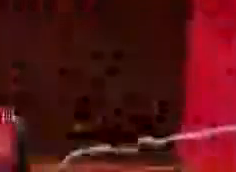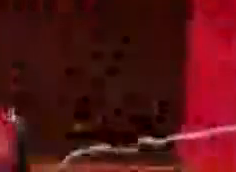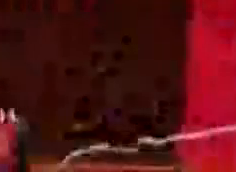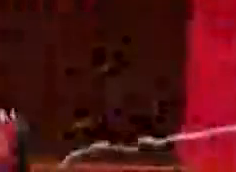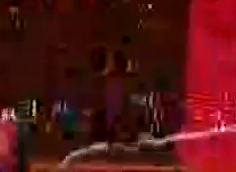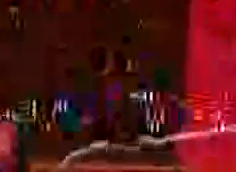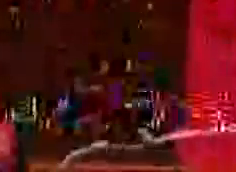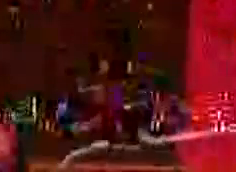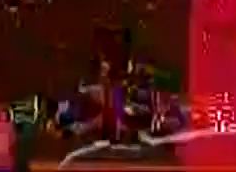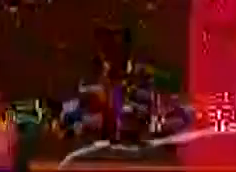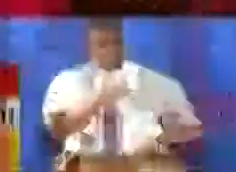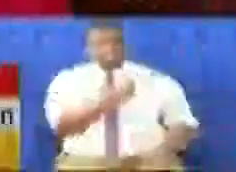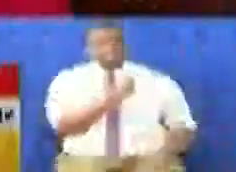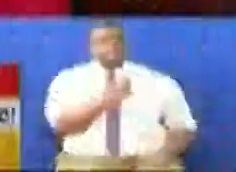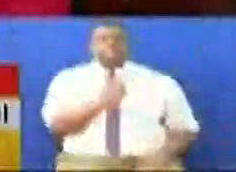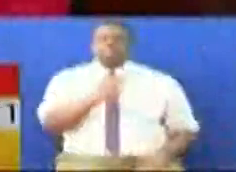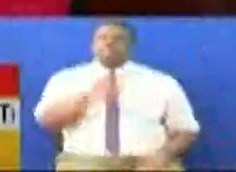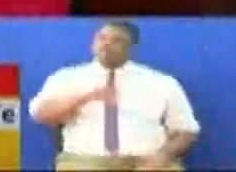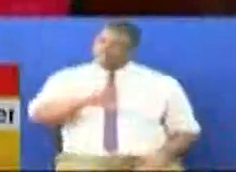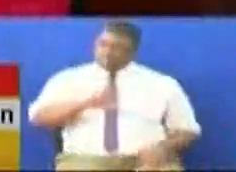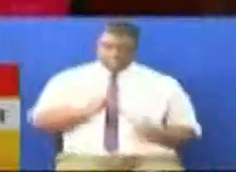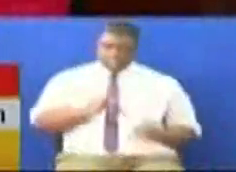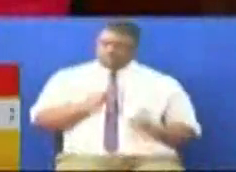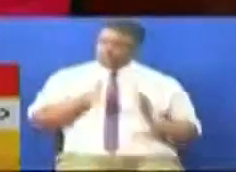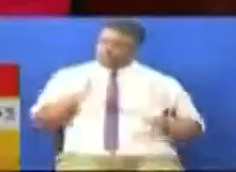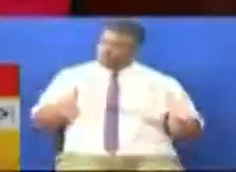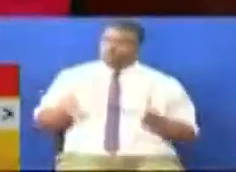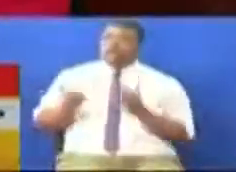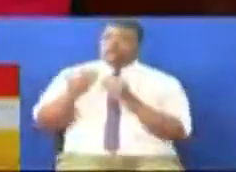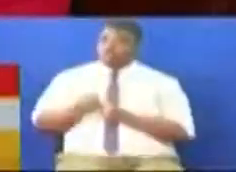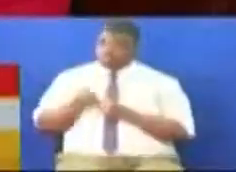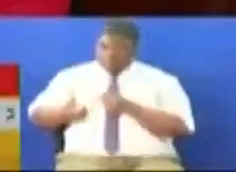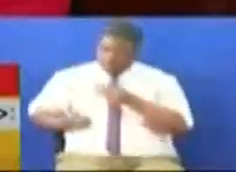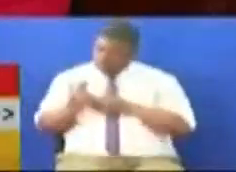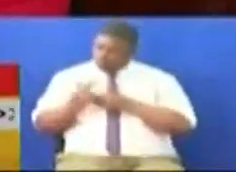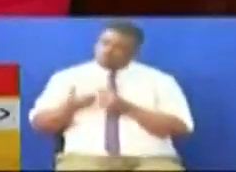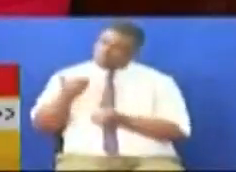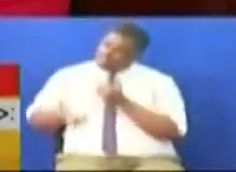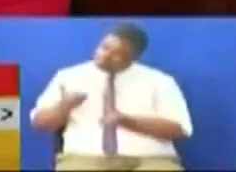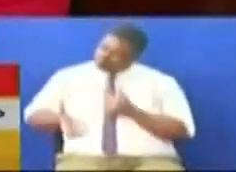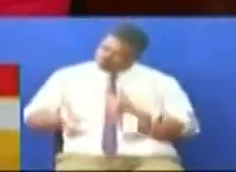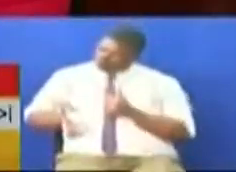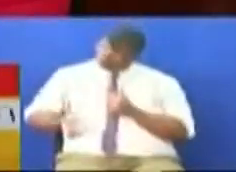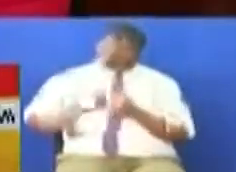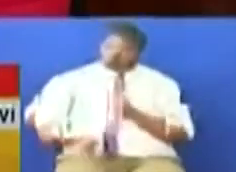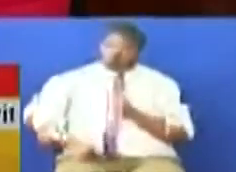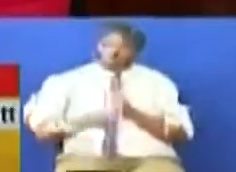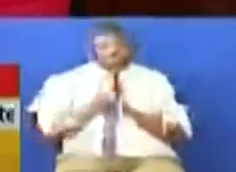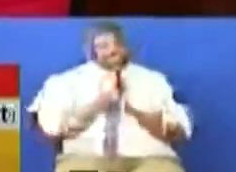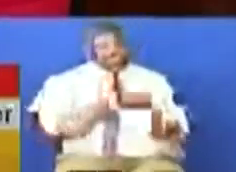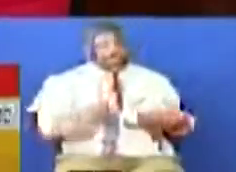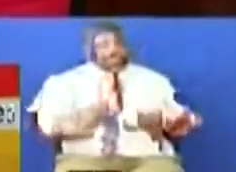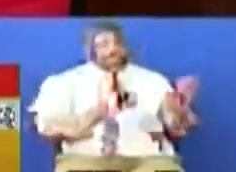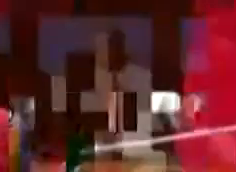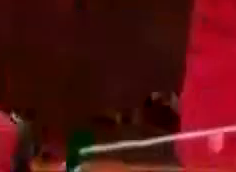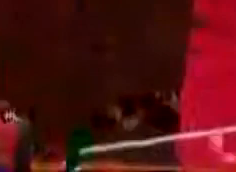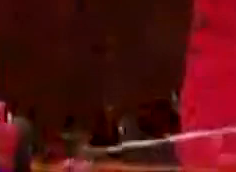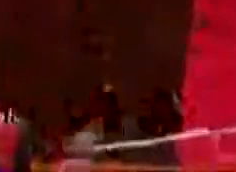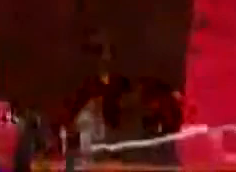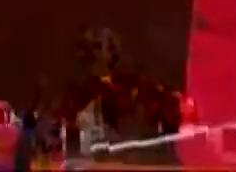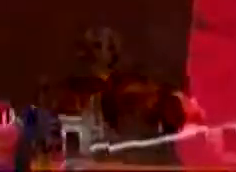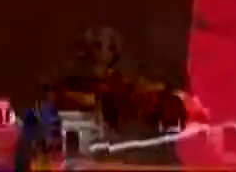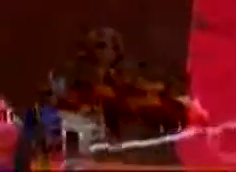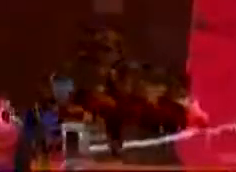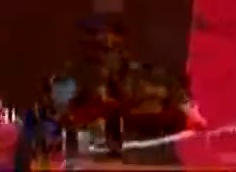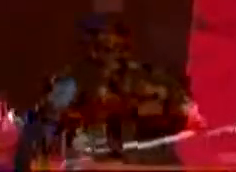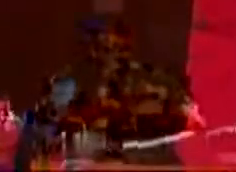Kama TTCL inge stabilize kidogo, ingeweza kuaddress hizo changamoto tunazopata. Tulisema kwenye kamati, imeeleza na wenzangu